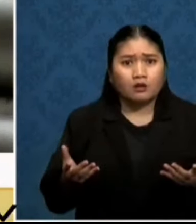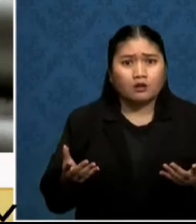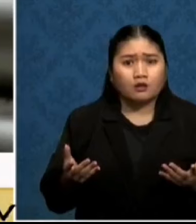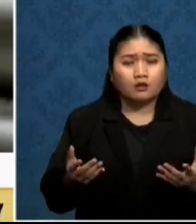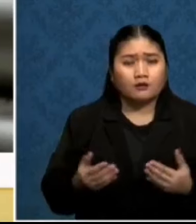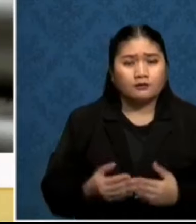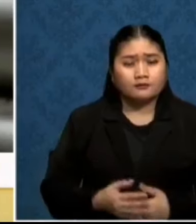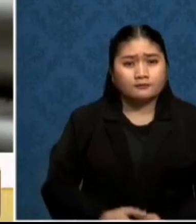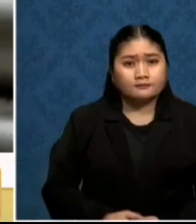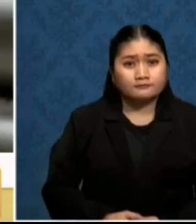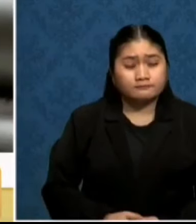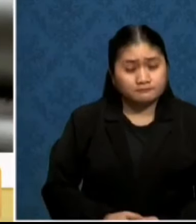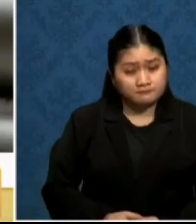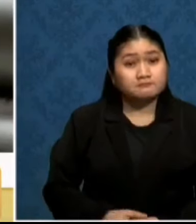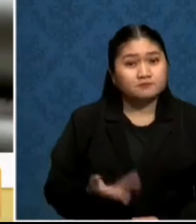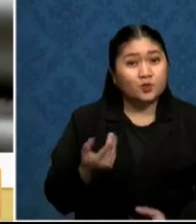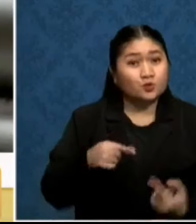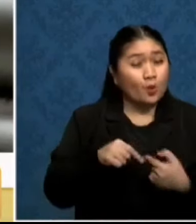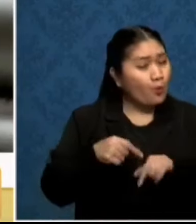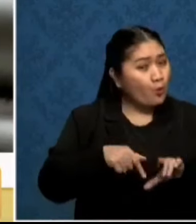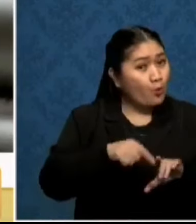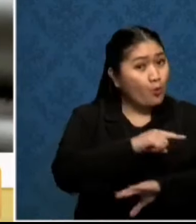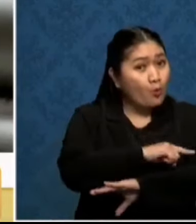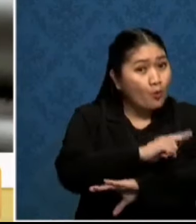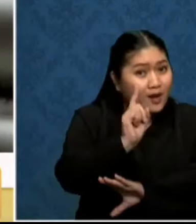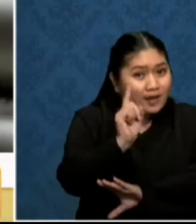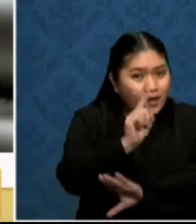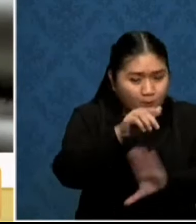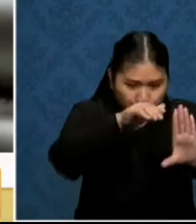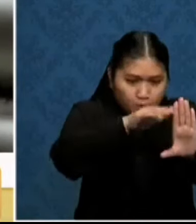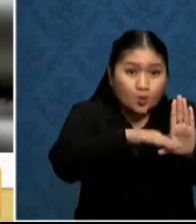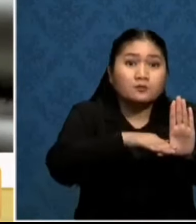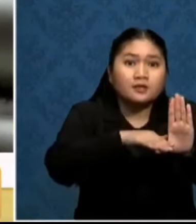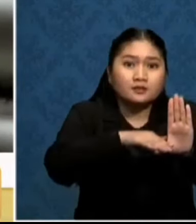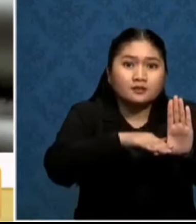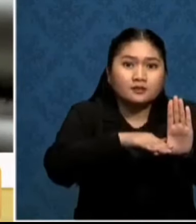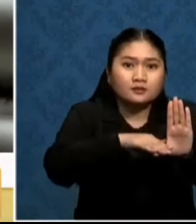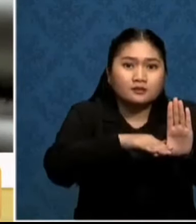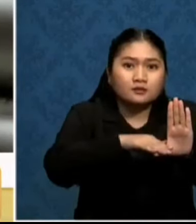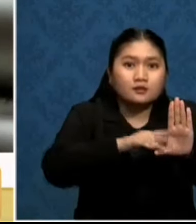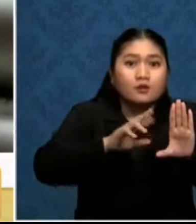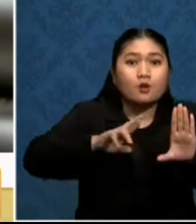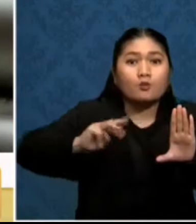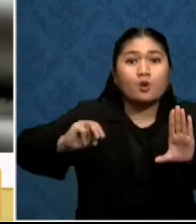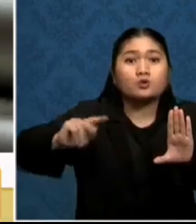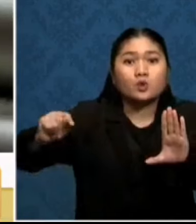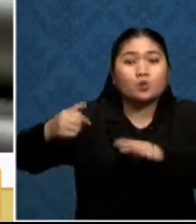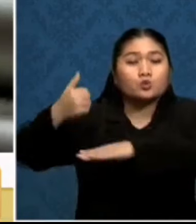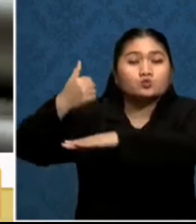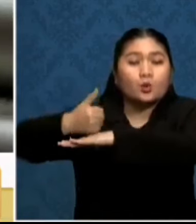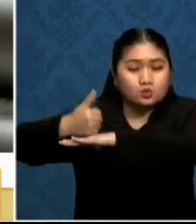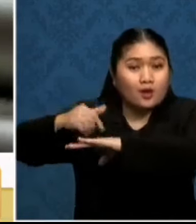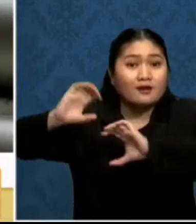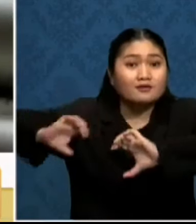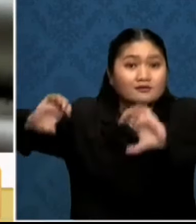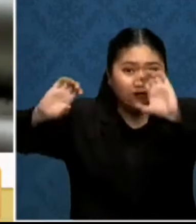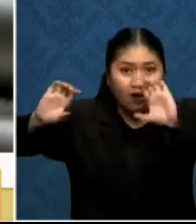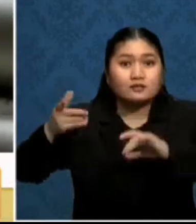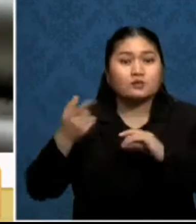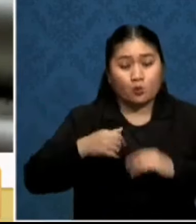ครับเรื่องวันลงทะเบียนรัฐมนตรีช่วยคลังแถลงหลังการ